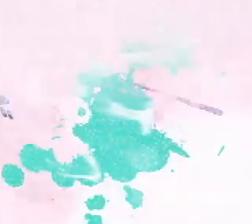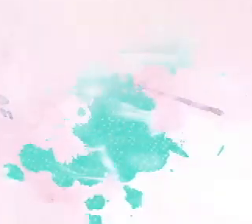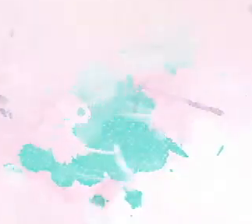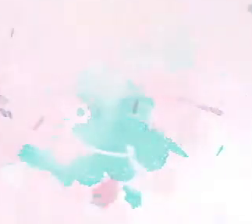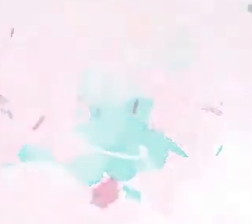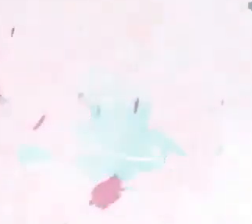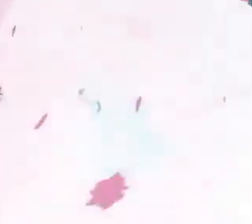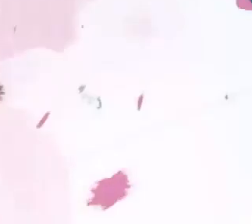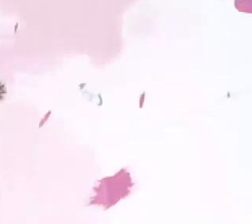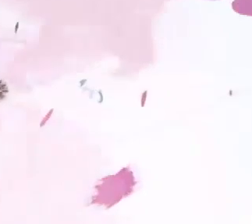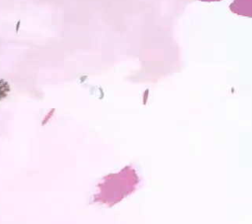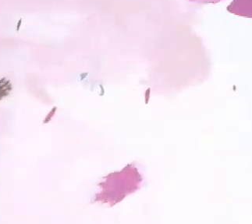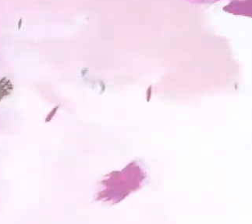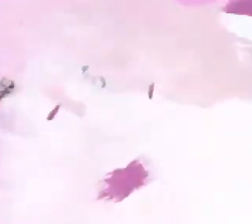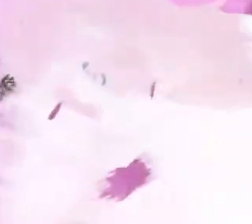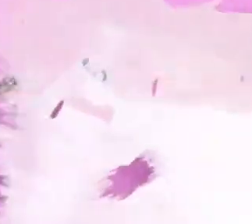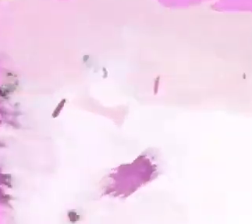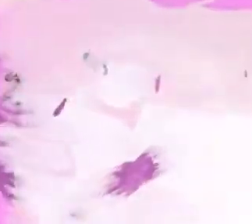Valley Kuala Kubu Baru.